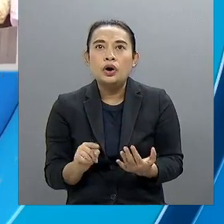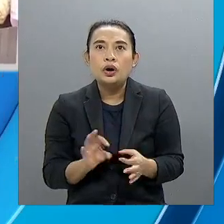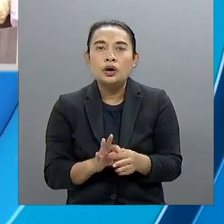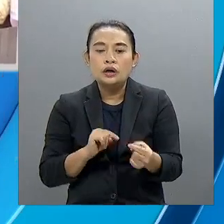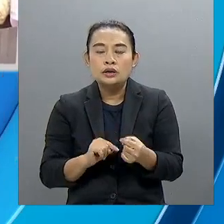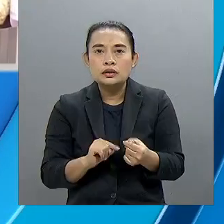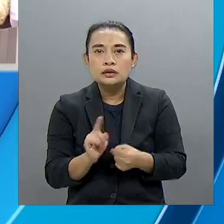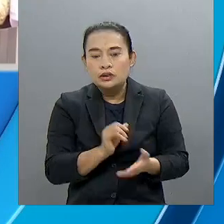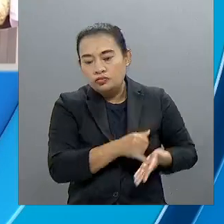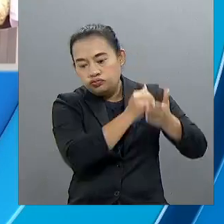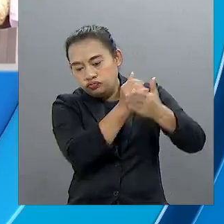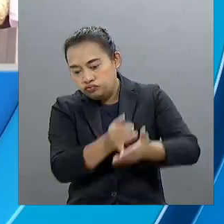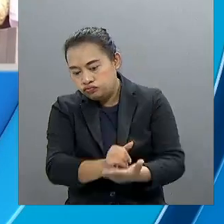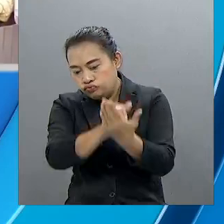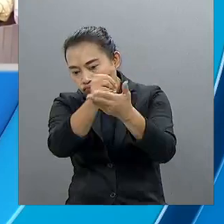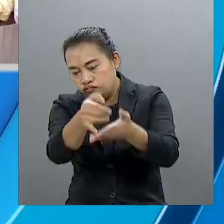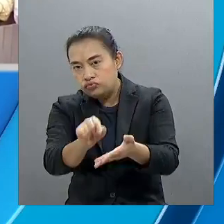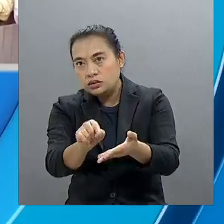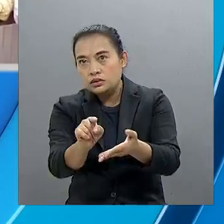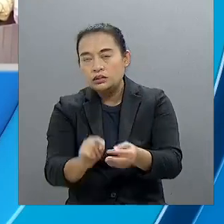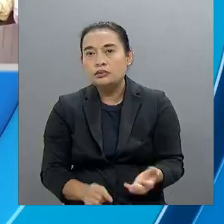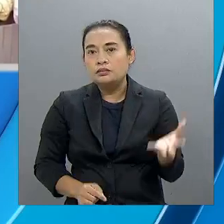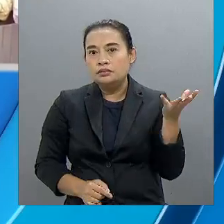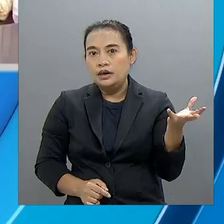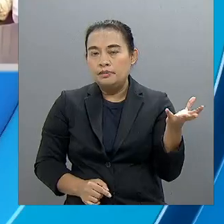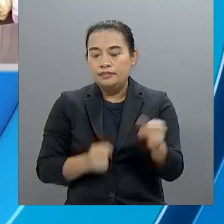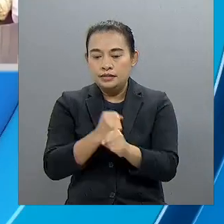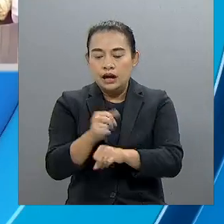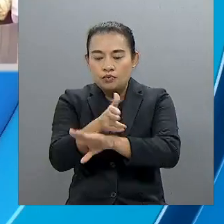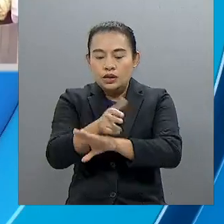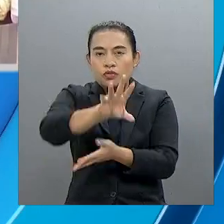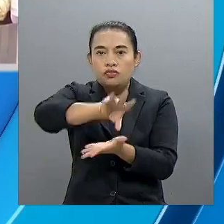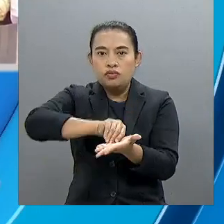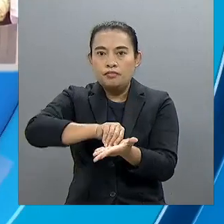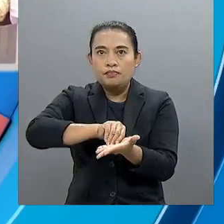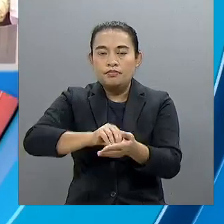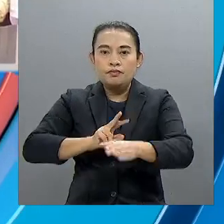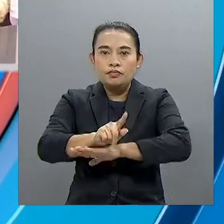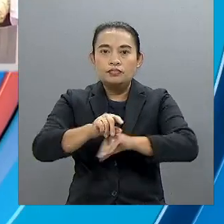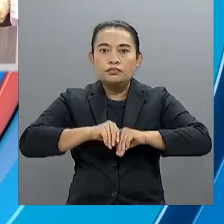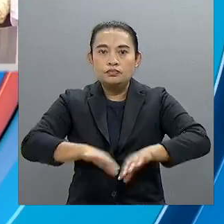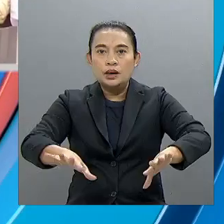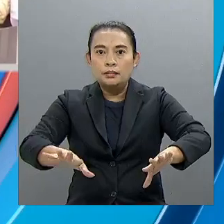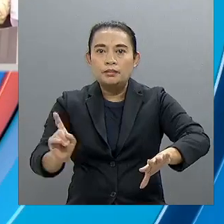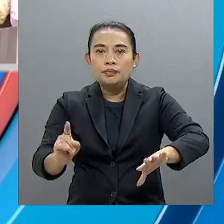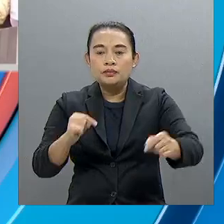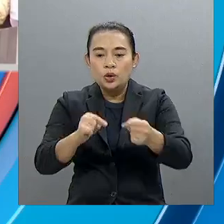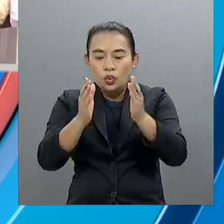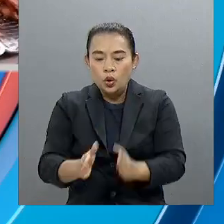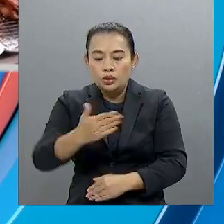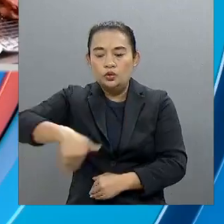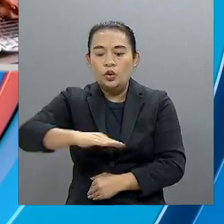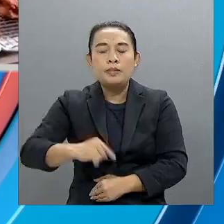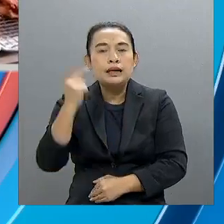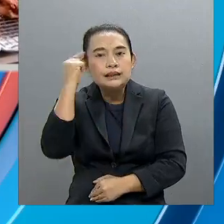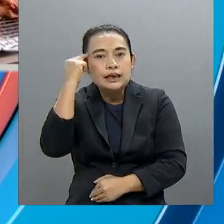ม้เลนเซอรฟอีถือมือเดียวแบนี้อัดคิปลงออนไน์ สรางการรบรู้ของคนง่ะ้วก็สรางจ